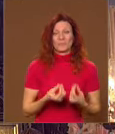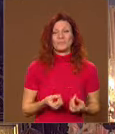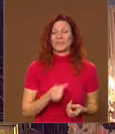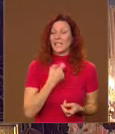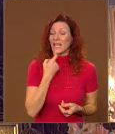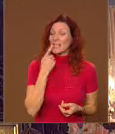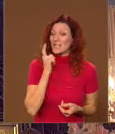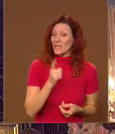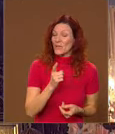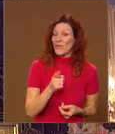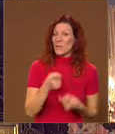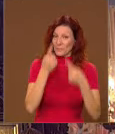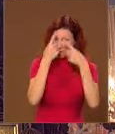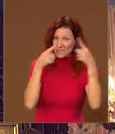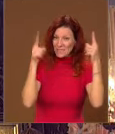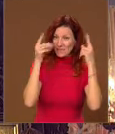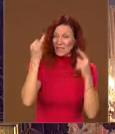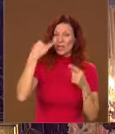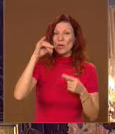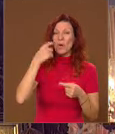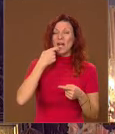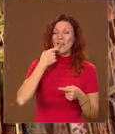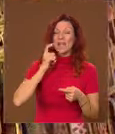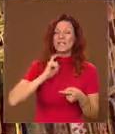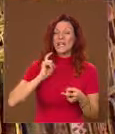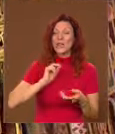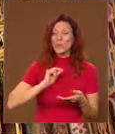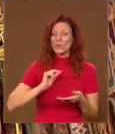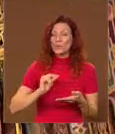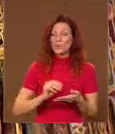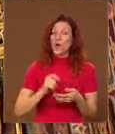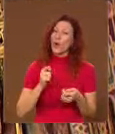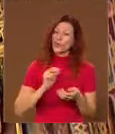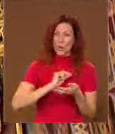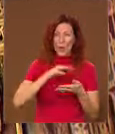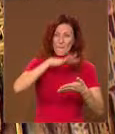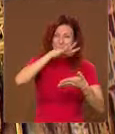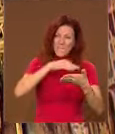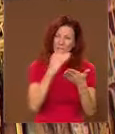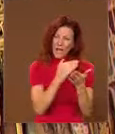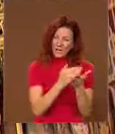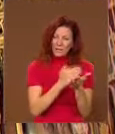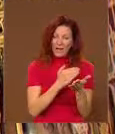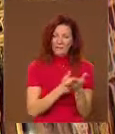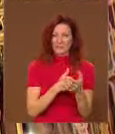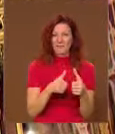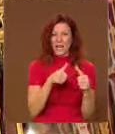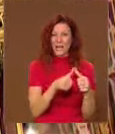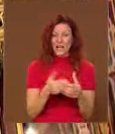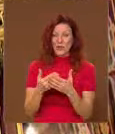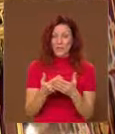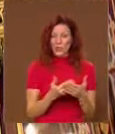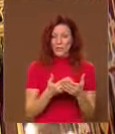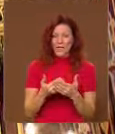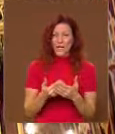И затова Свети Йоан Златоуст, който е автор и съставител на това последование на